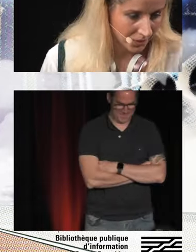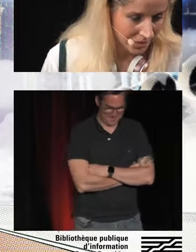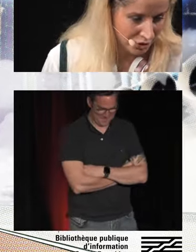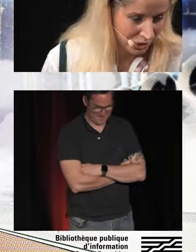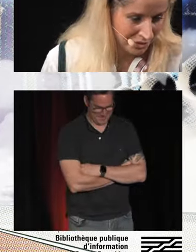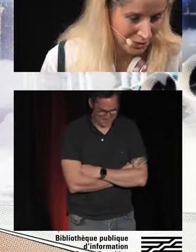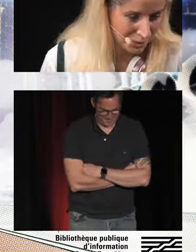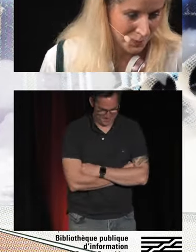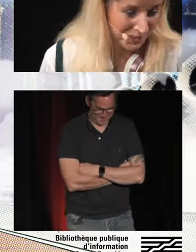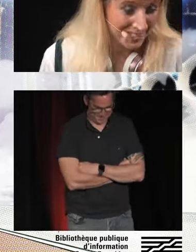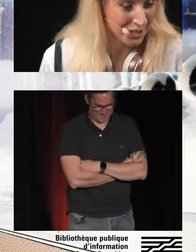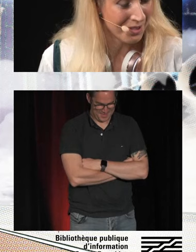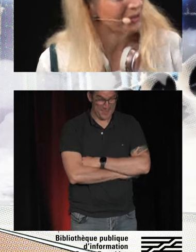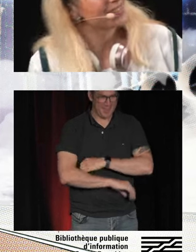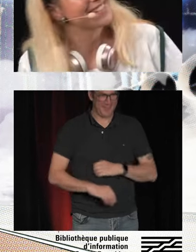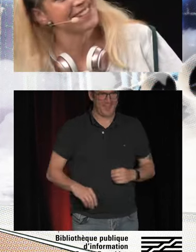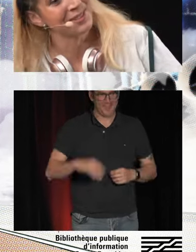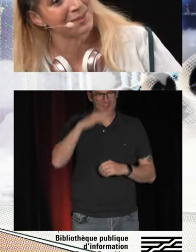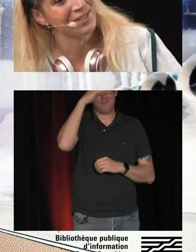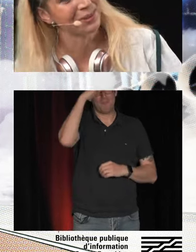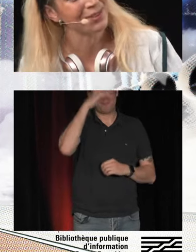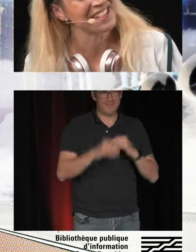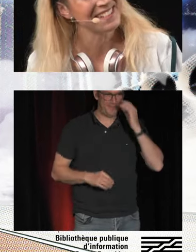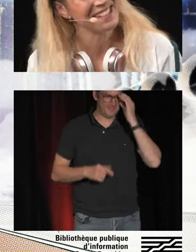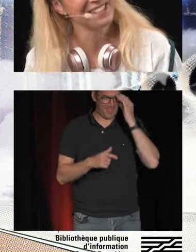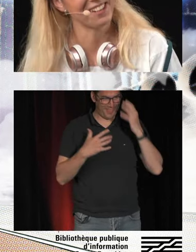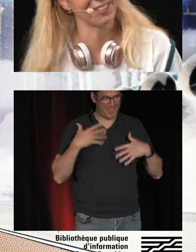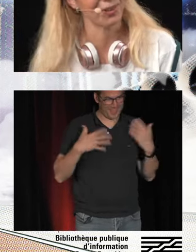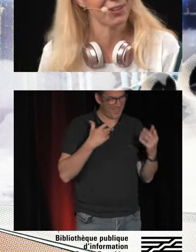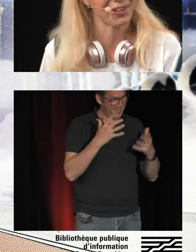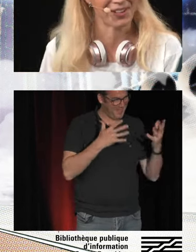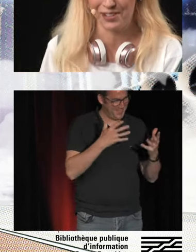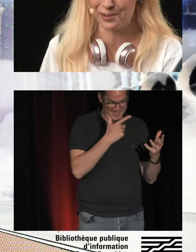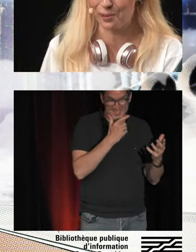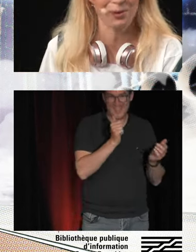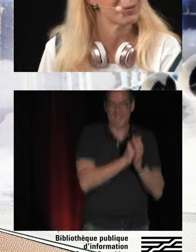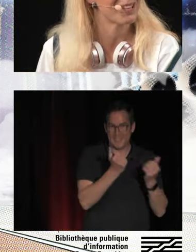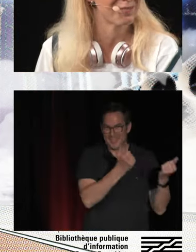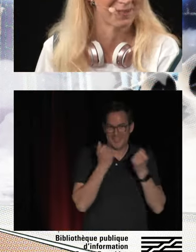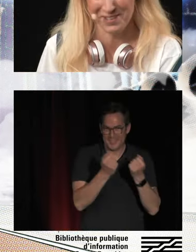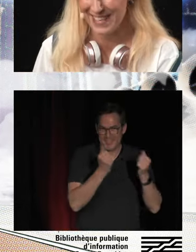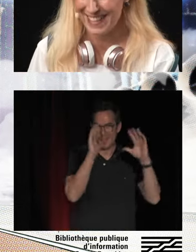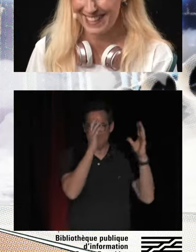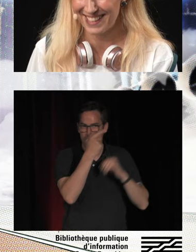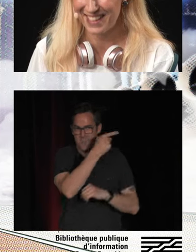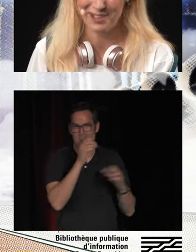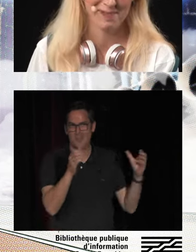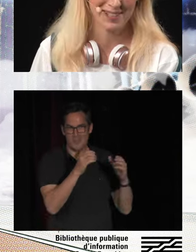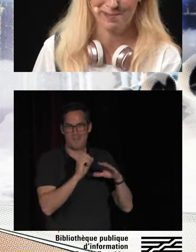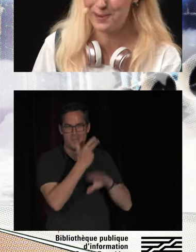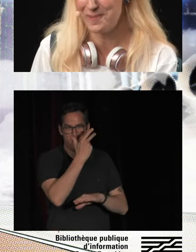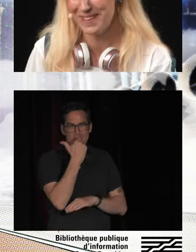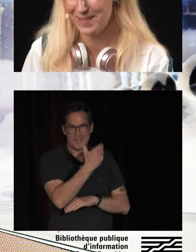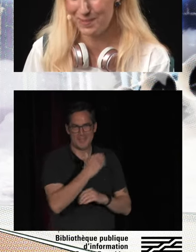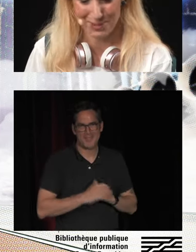J'essaye de... Je revis de voir du speedrun traduit en langue des signes, me dit-on dans le chat. Voilà, donc encore un gros gros bravo à Trilogue,